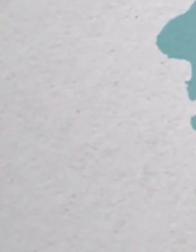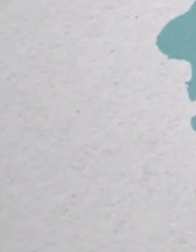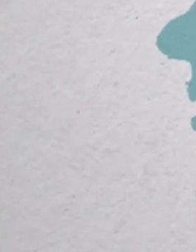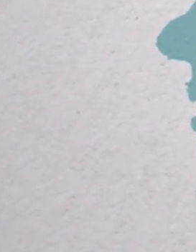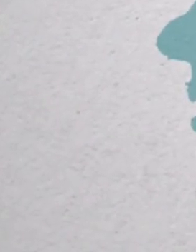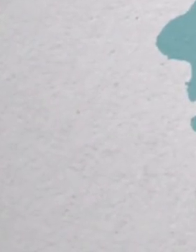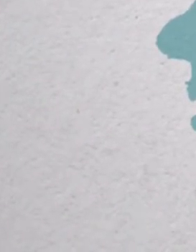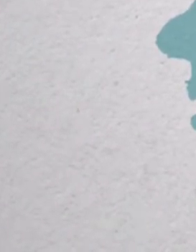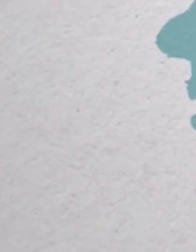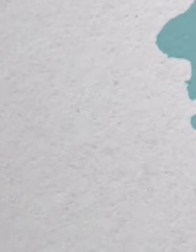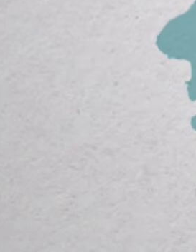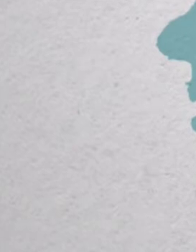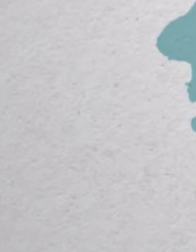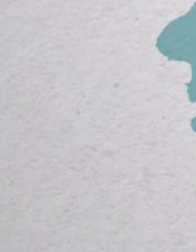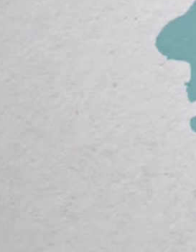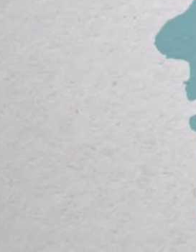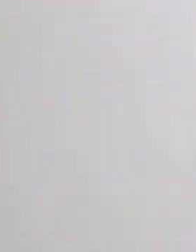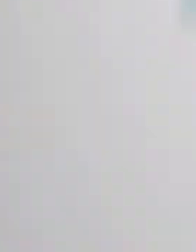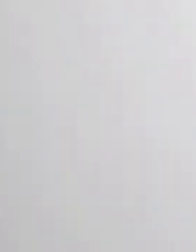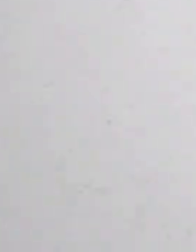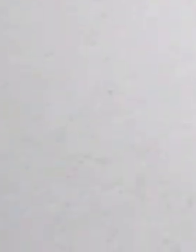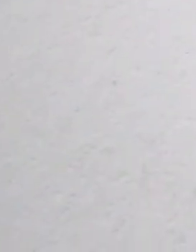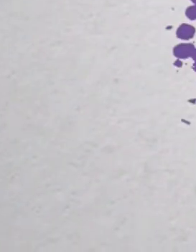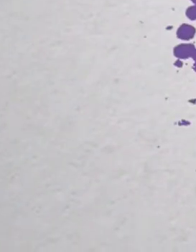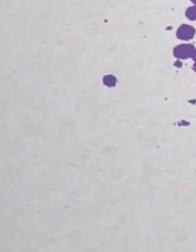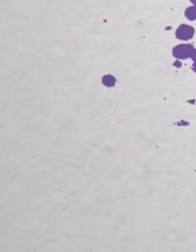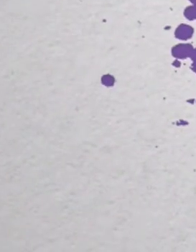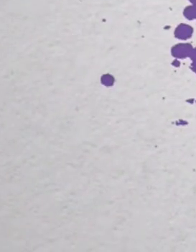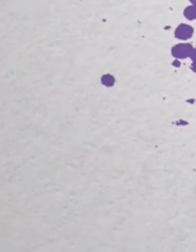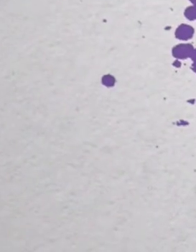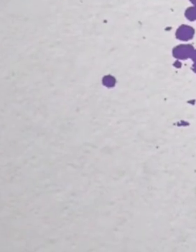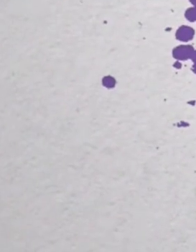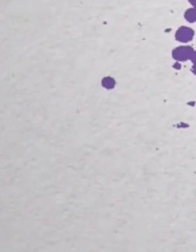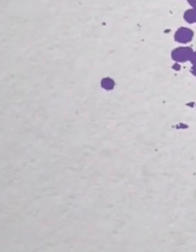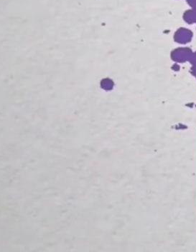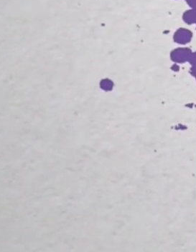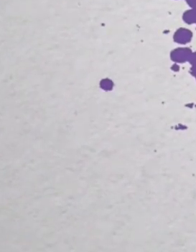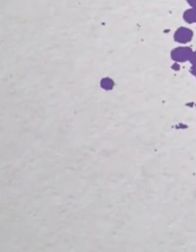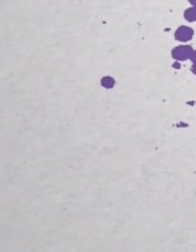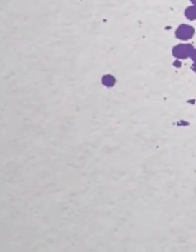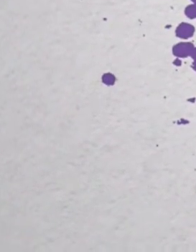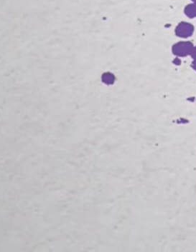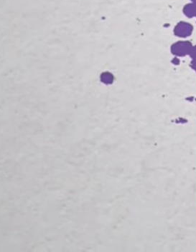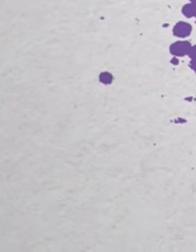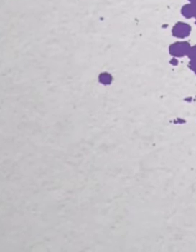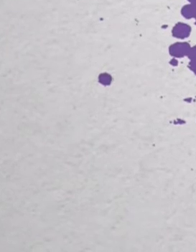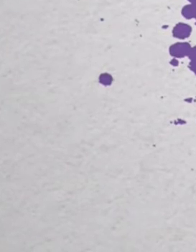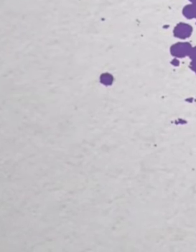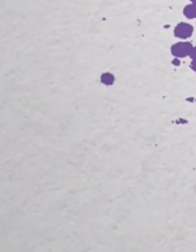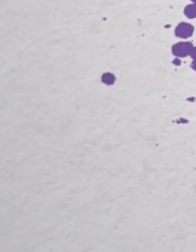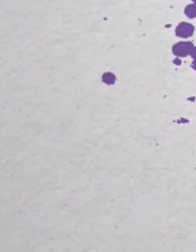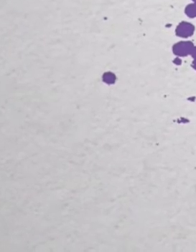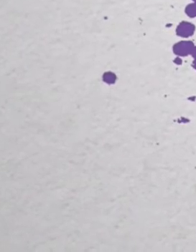організацій, його доопрацювання та редагування. Попередній розгляд і обговорення законопроекту у профільних комітетах